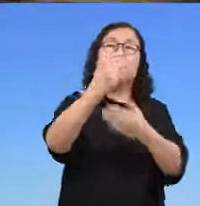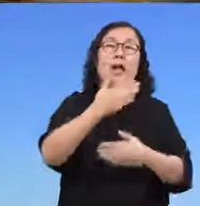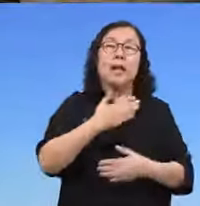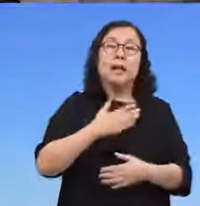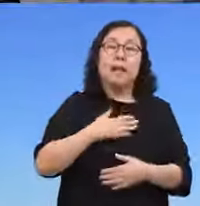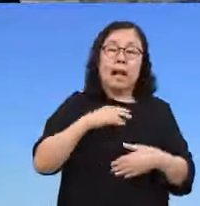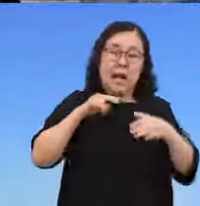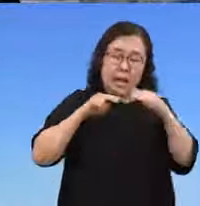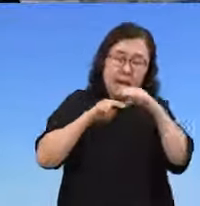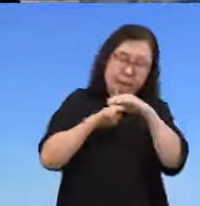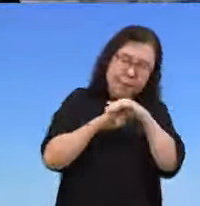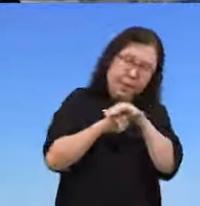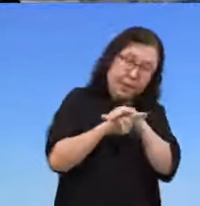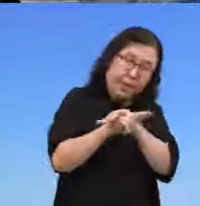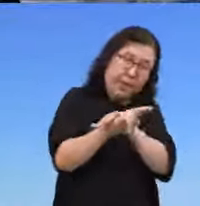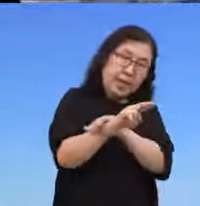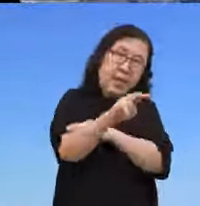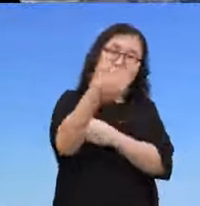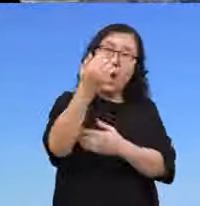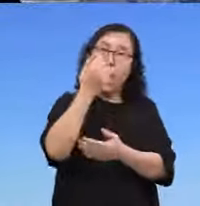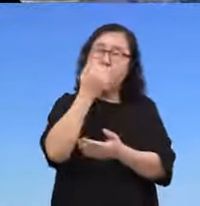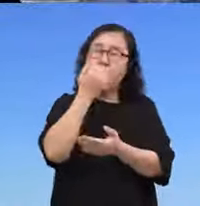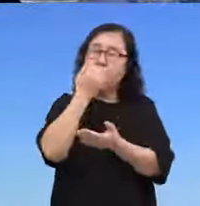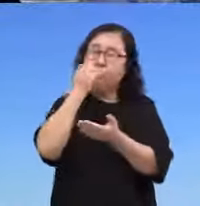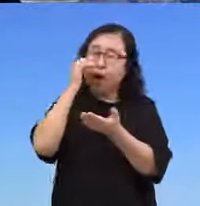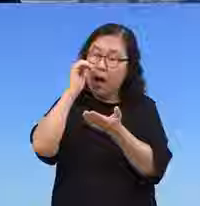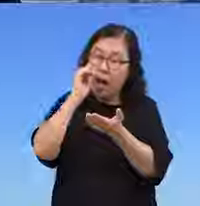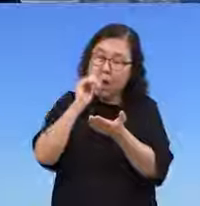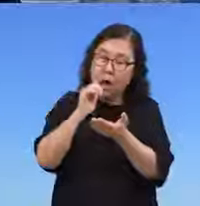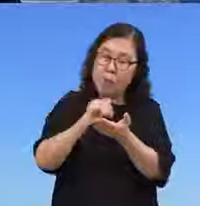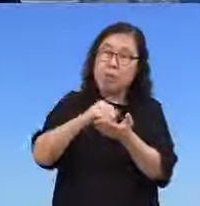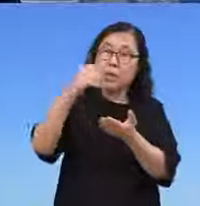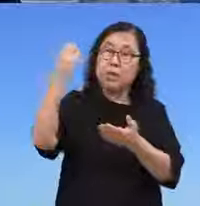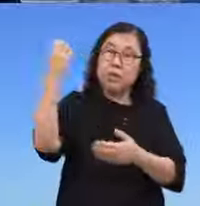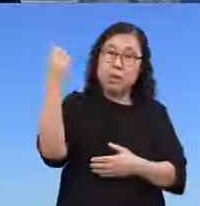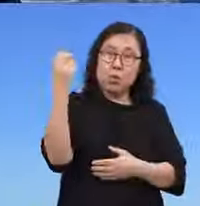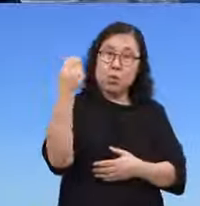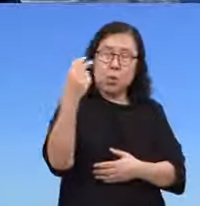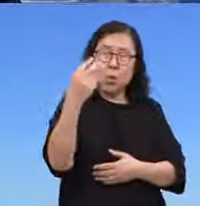위기가 찾아올 때마다 나의 피할 바위시요,